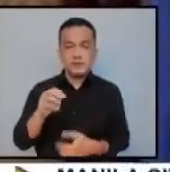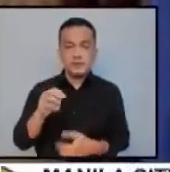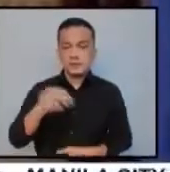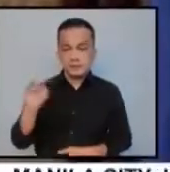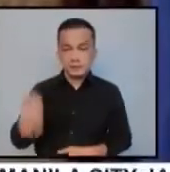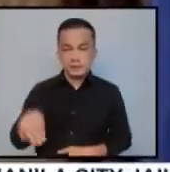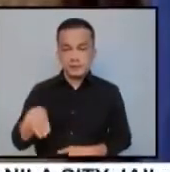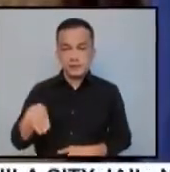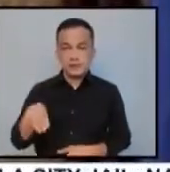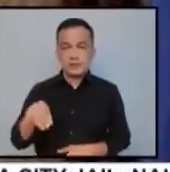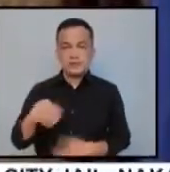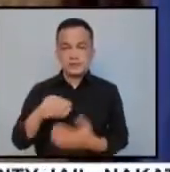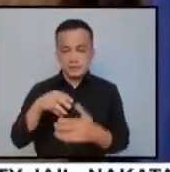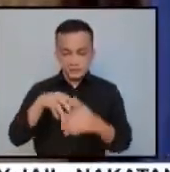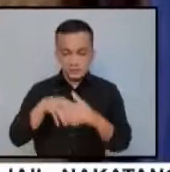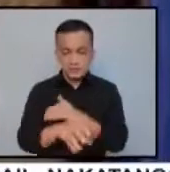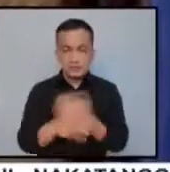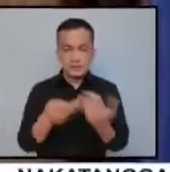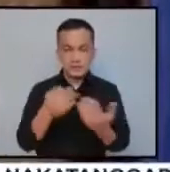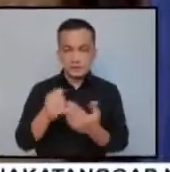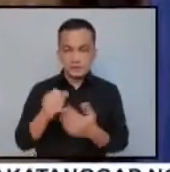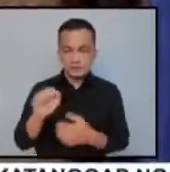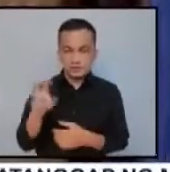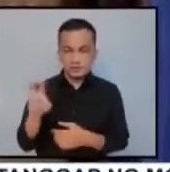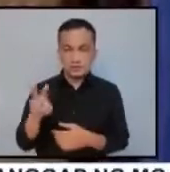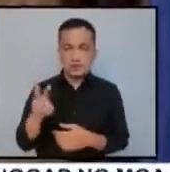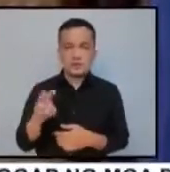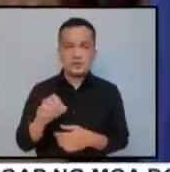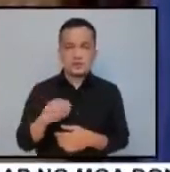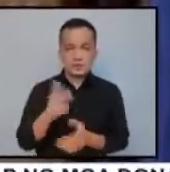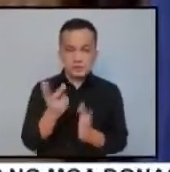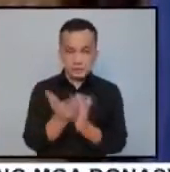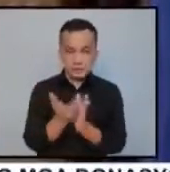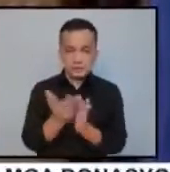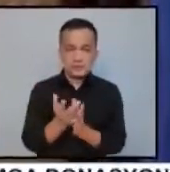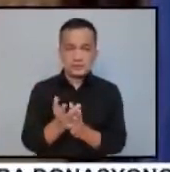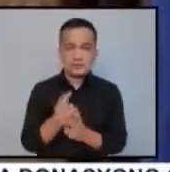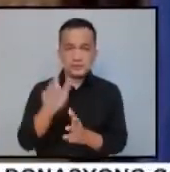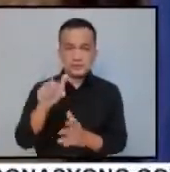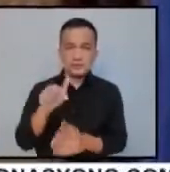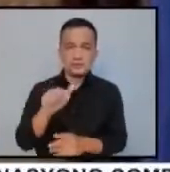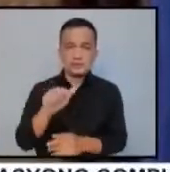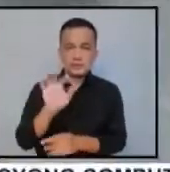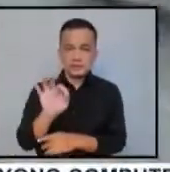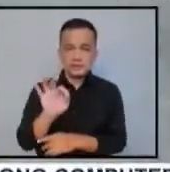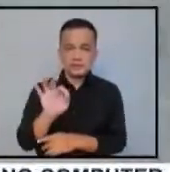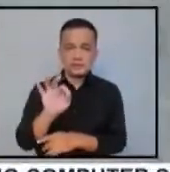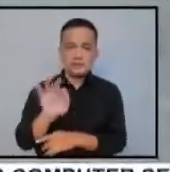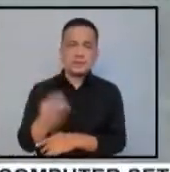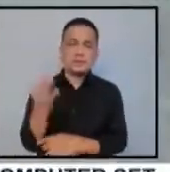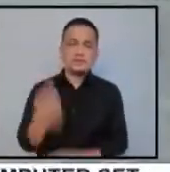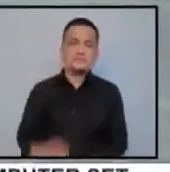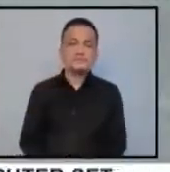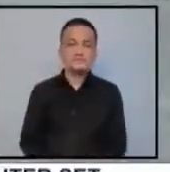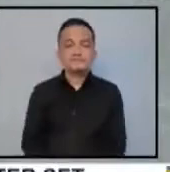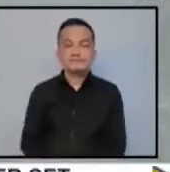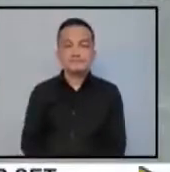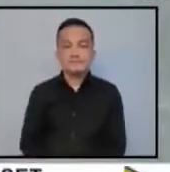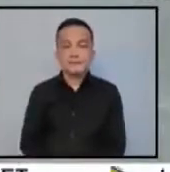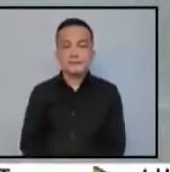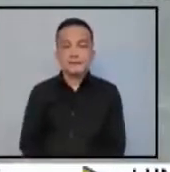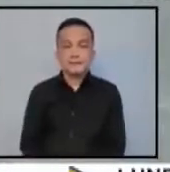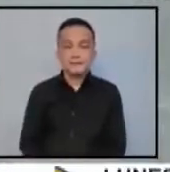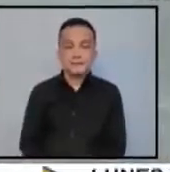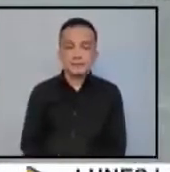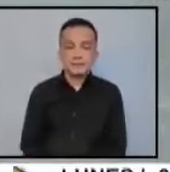Boulevard Station, Metro Walk Commercial Complex, Pasig City, mamayang alas 9 ng umaga. Dayan,